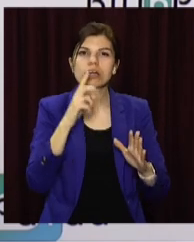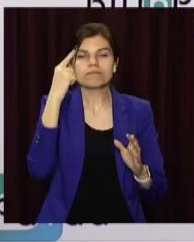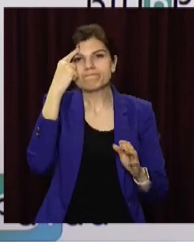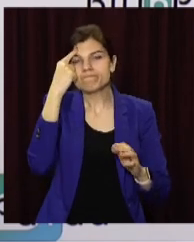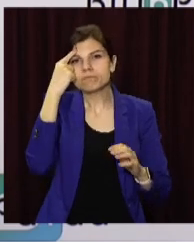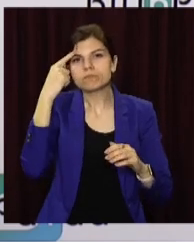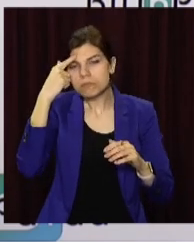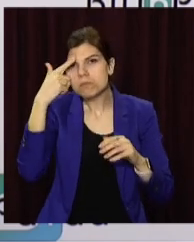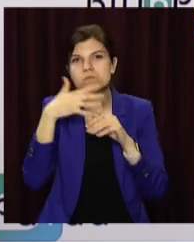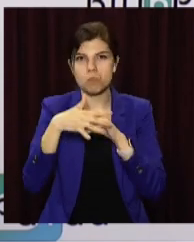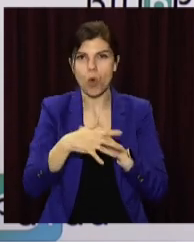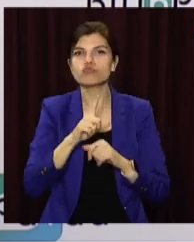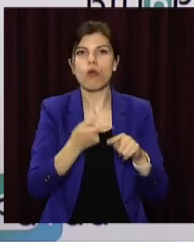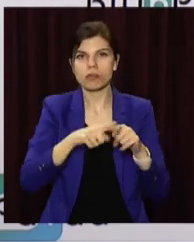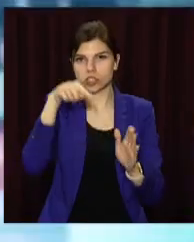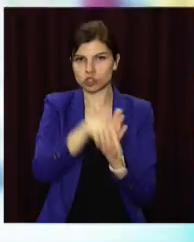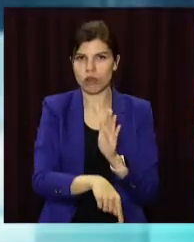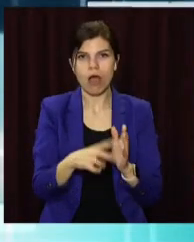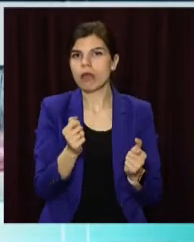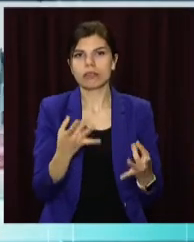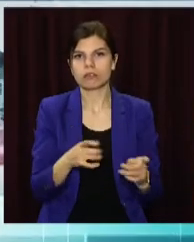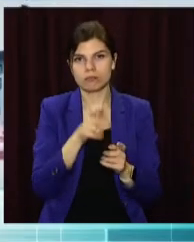осмысленному празднованию Пасхи.